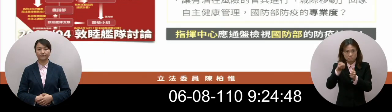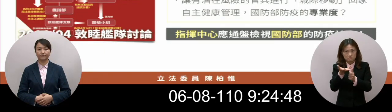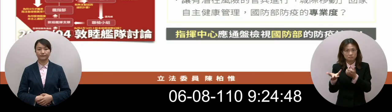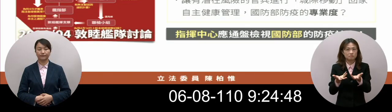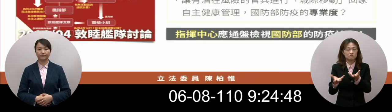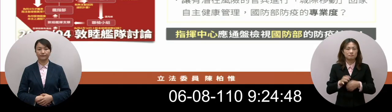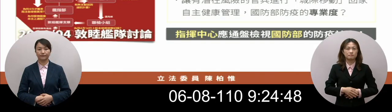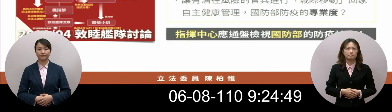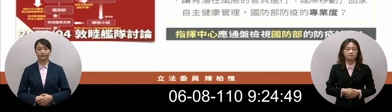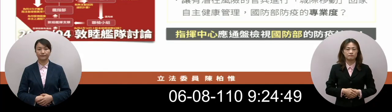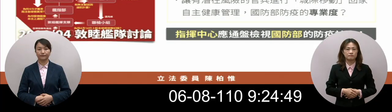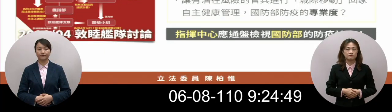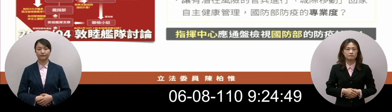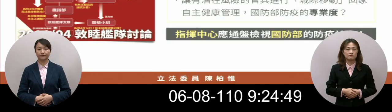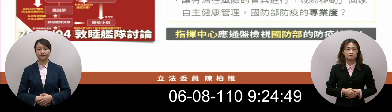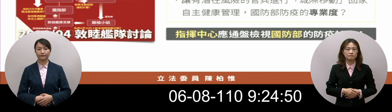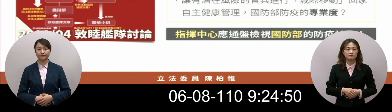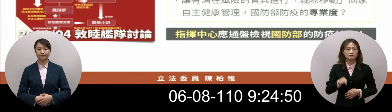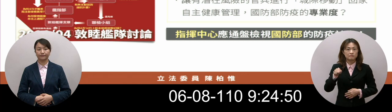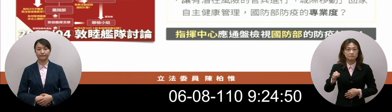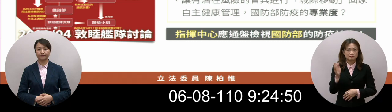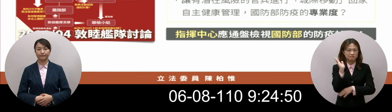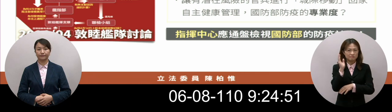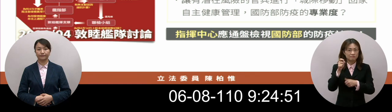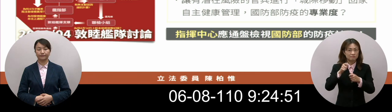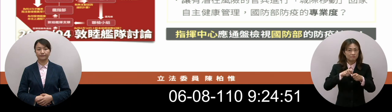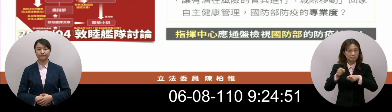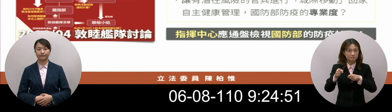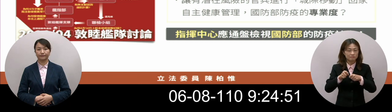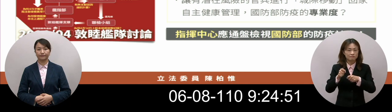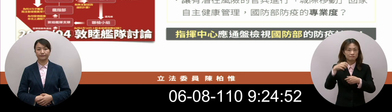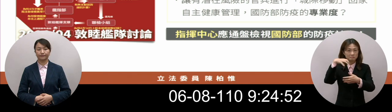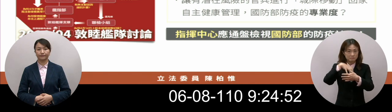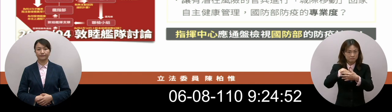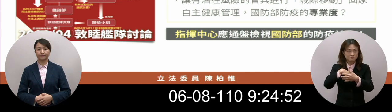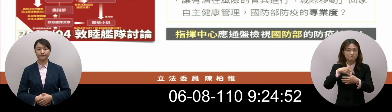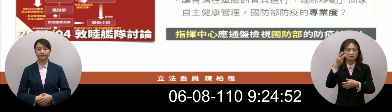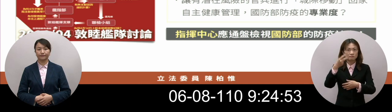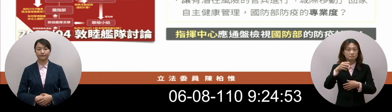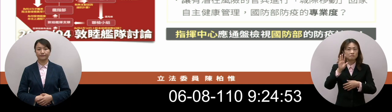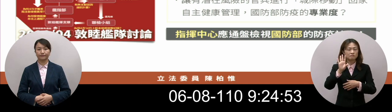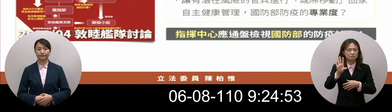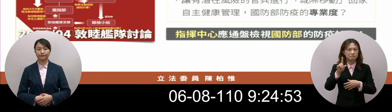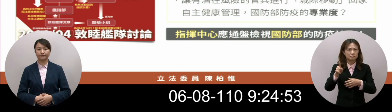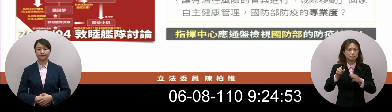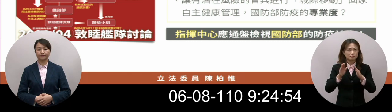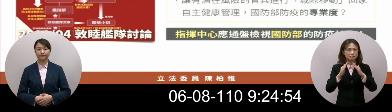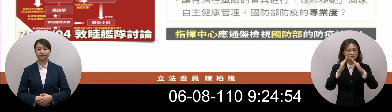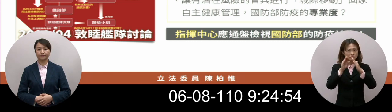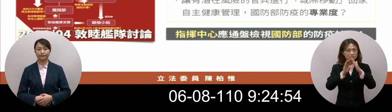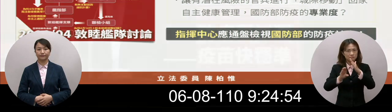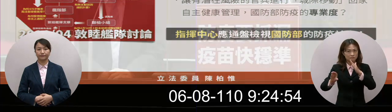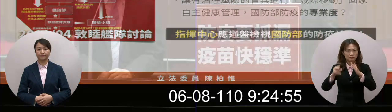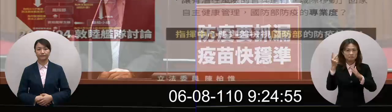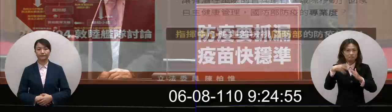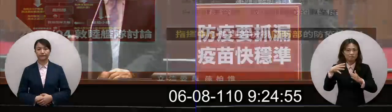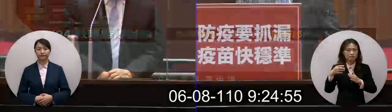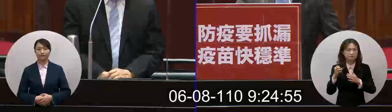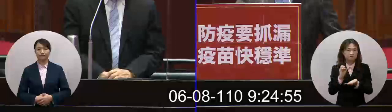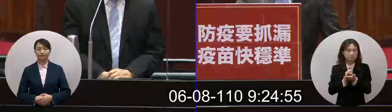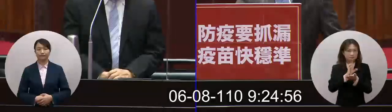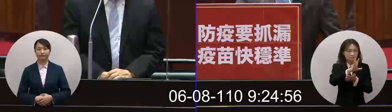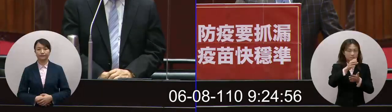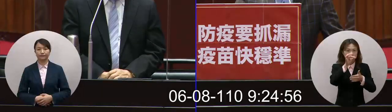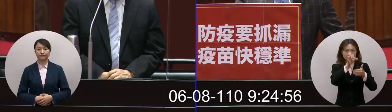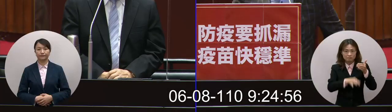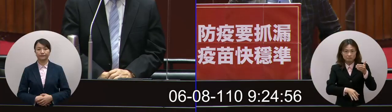具体的这个 quarantine 的这个政策，以及着因的库房，吼，甚至是因的通报定数，到底有